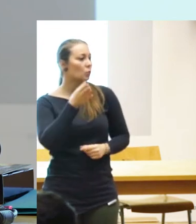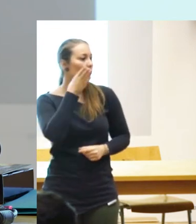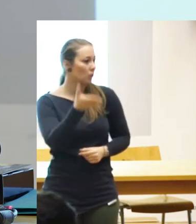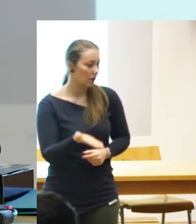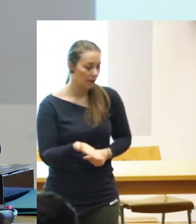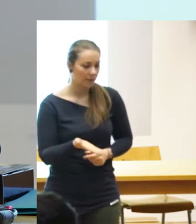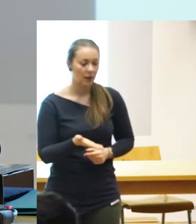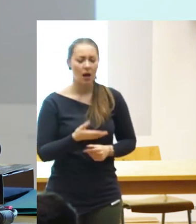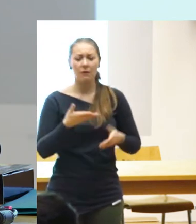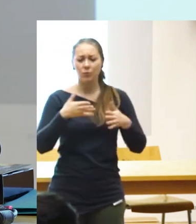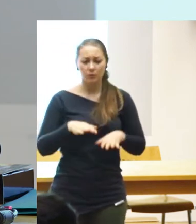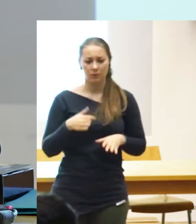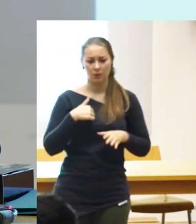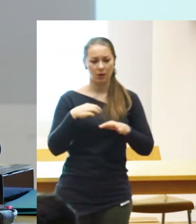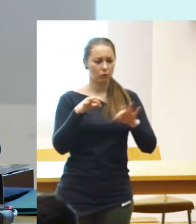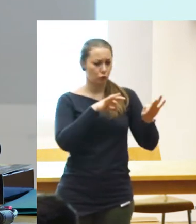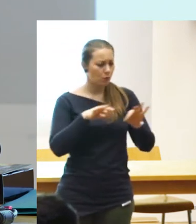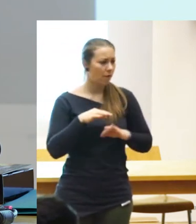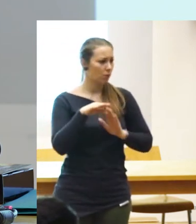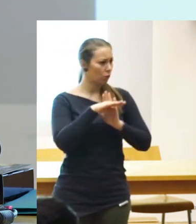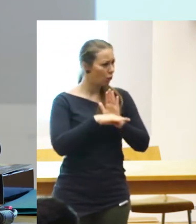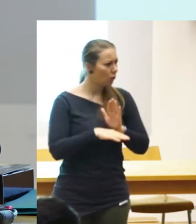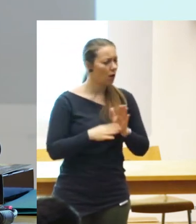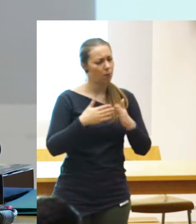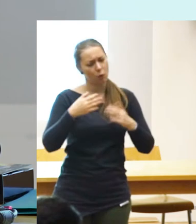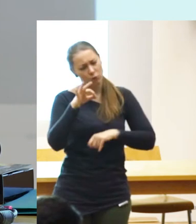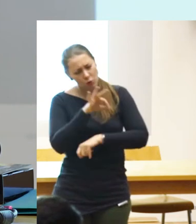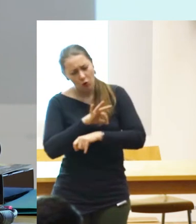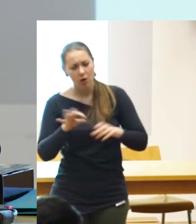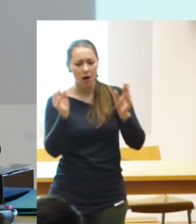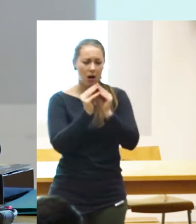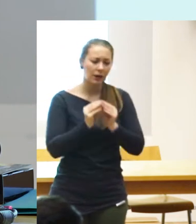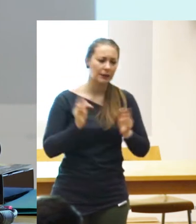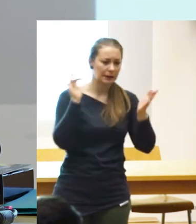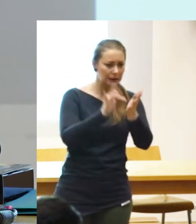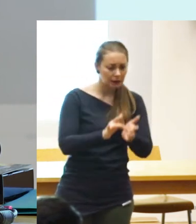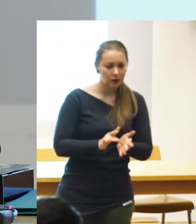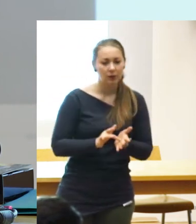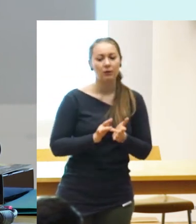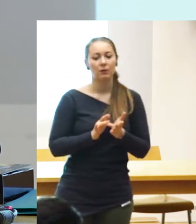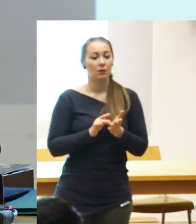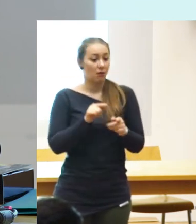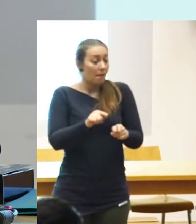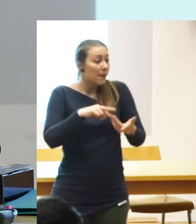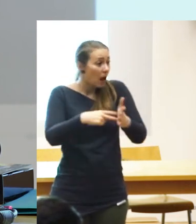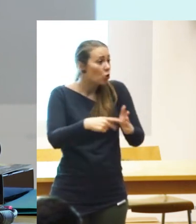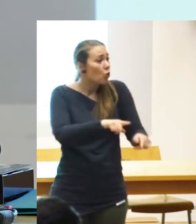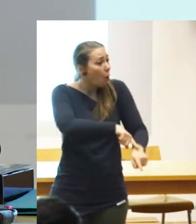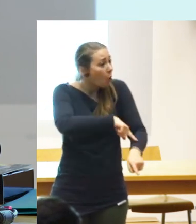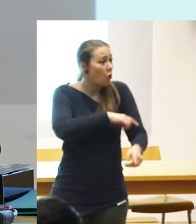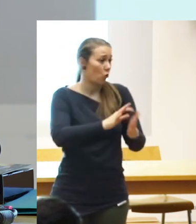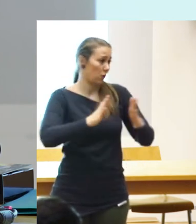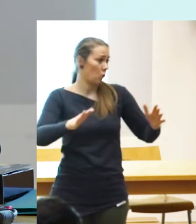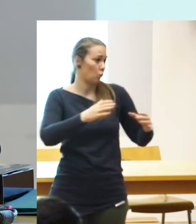vytváříte program nebo projektujete vlastně to, jak by taková věc měla dlouhodobě fungovat, tak